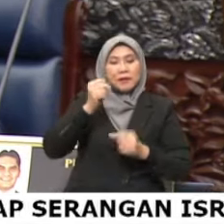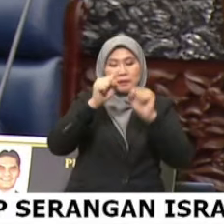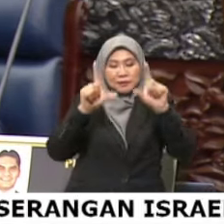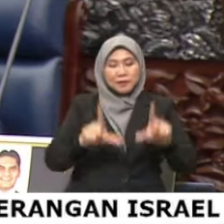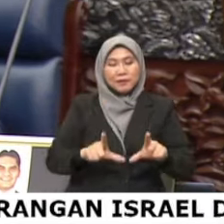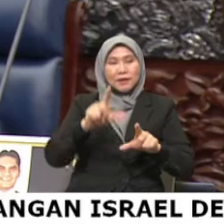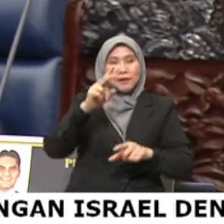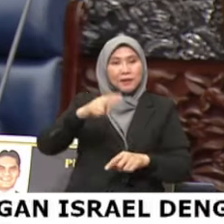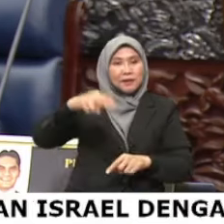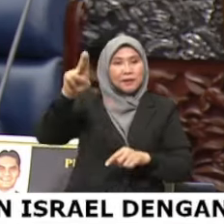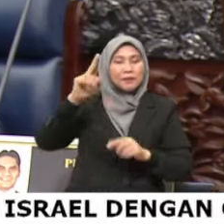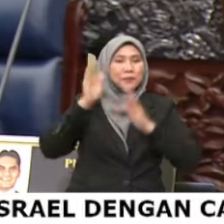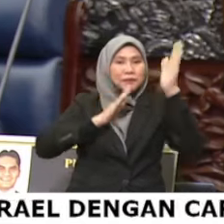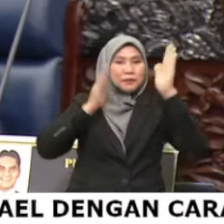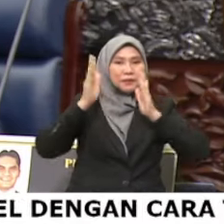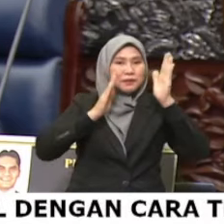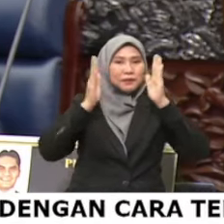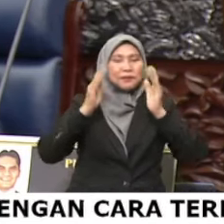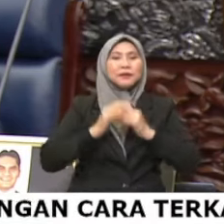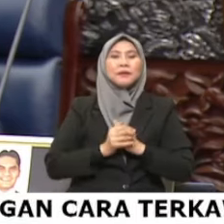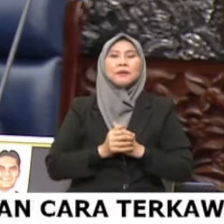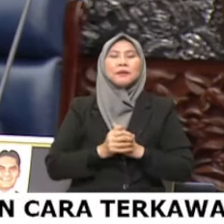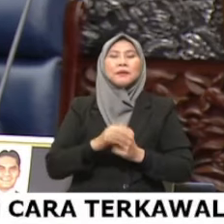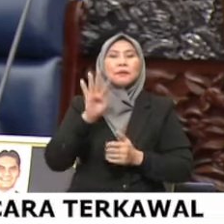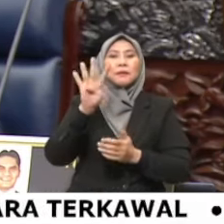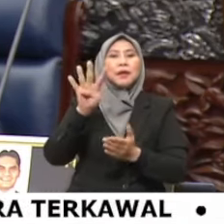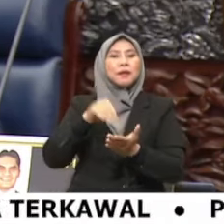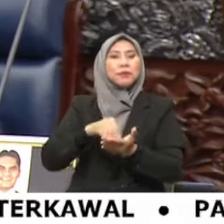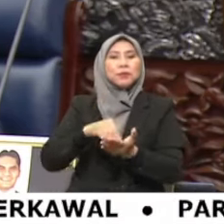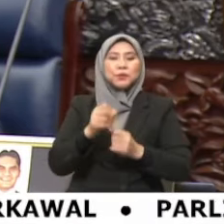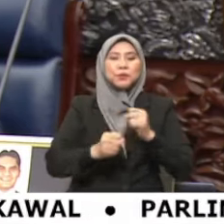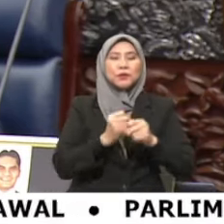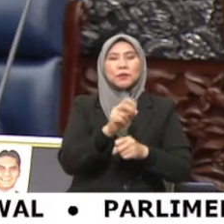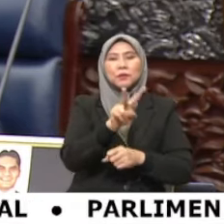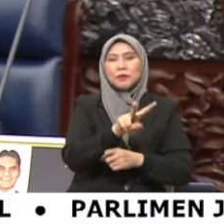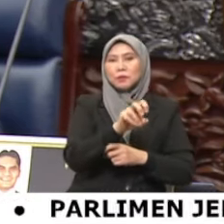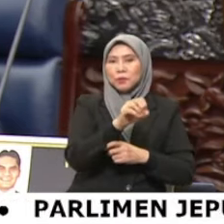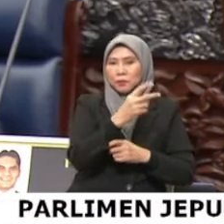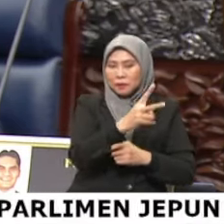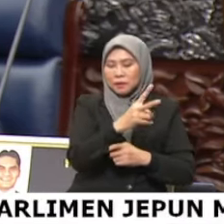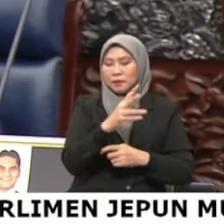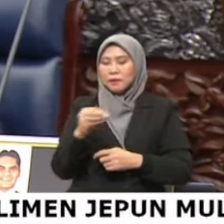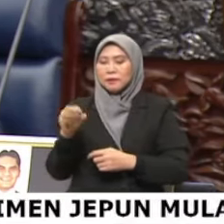Malaysia iaitu 4,000 pada tahun 2012 dan